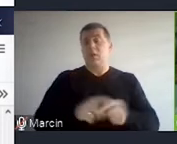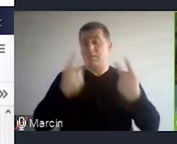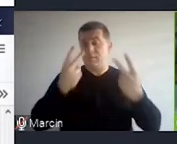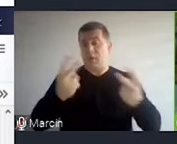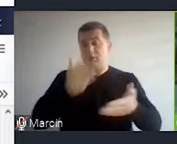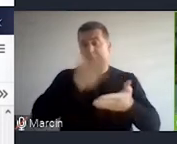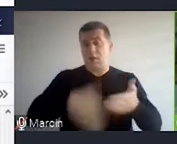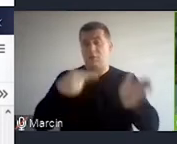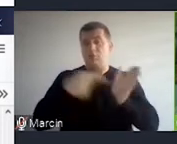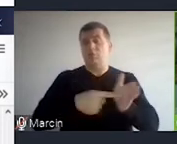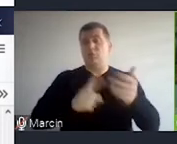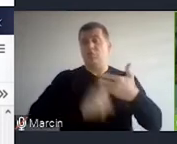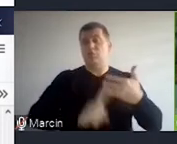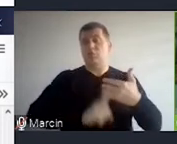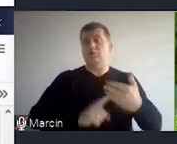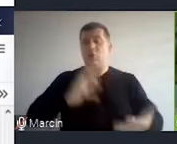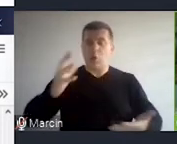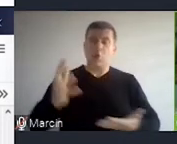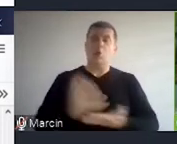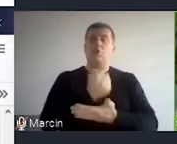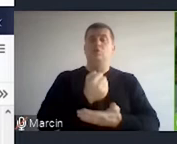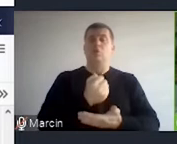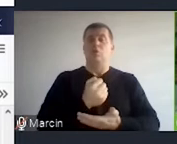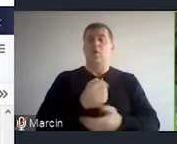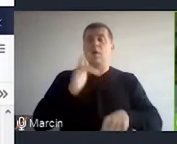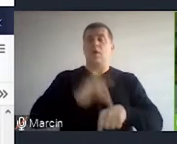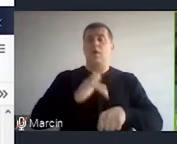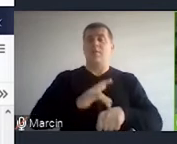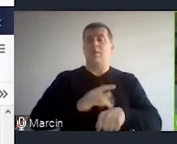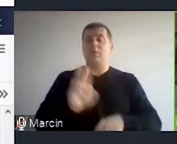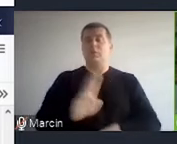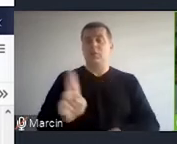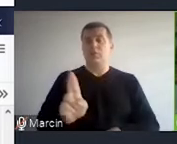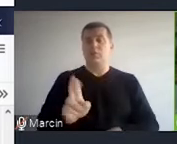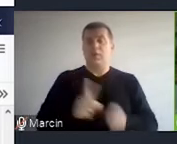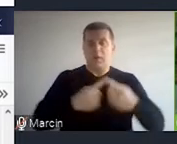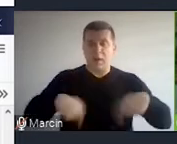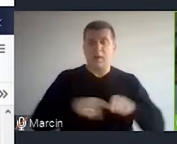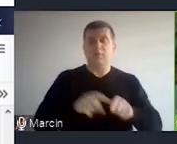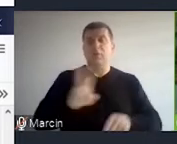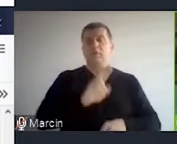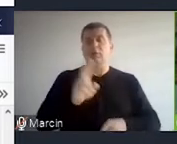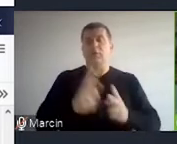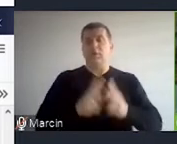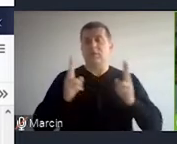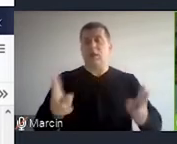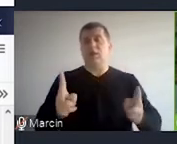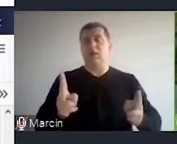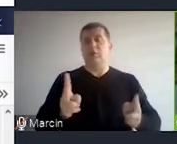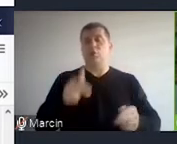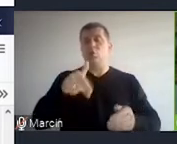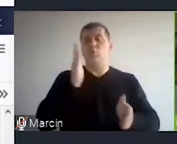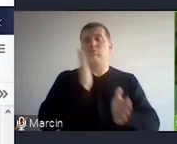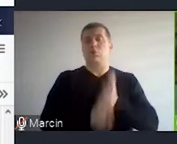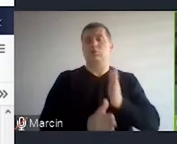element dotyczący rozliczania. Osiągnięcie efektów rzeczowych i zrealizowanie rzeczowego zakresu w